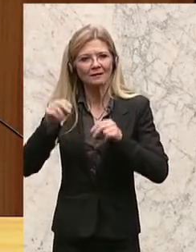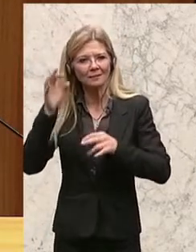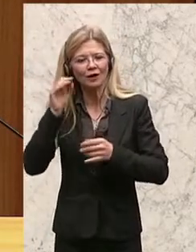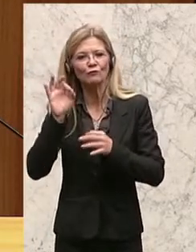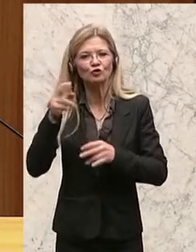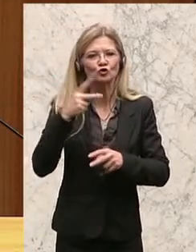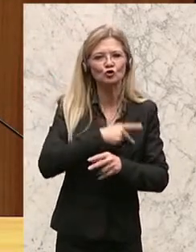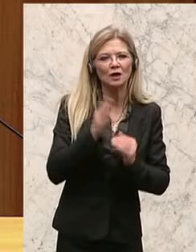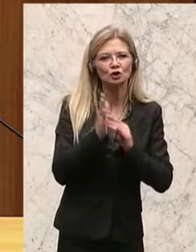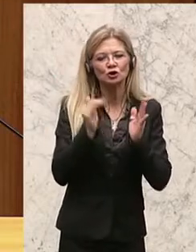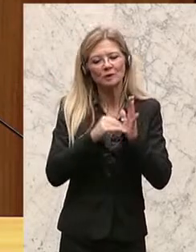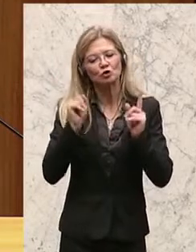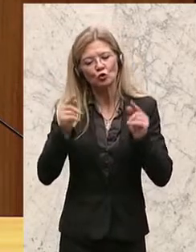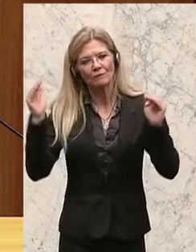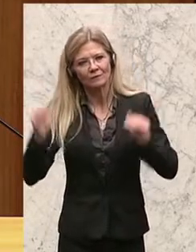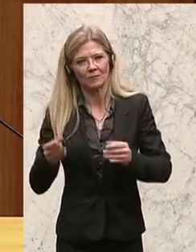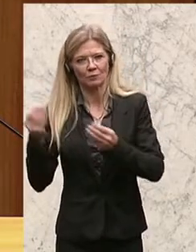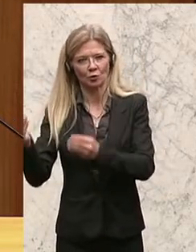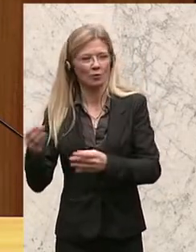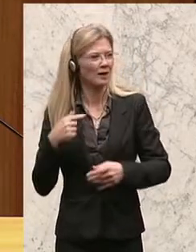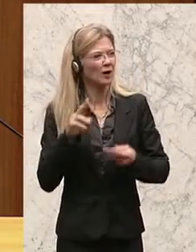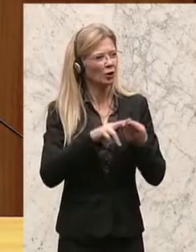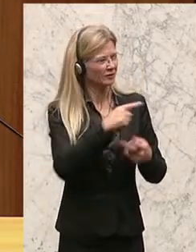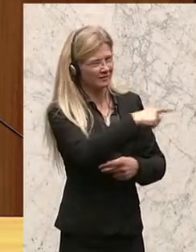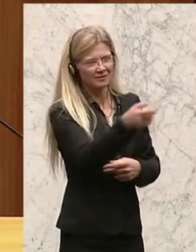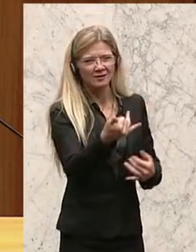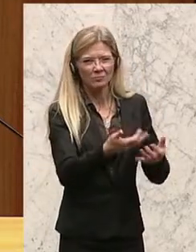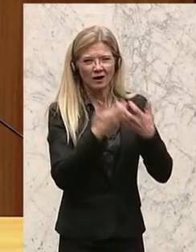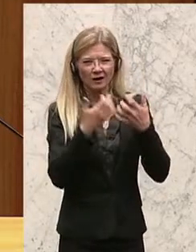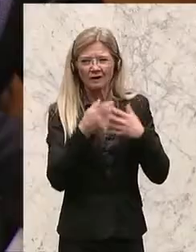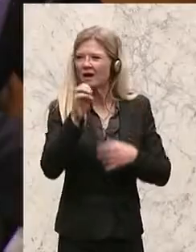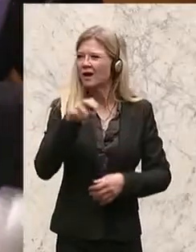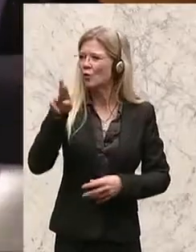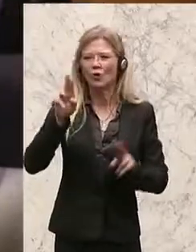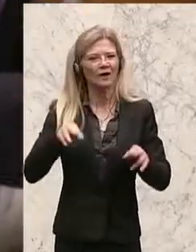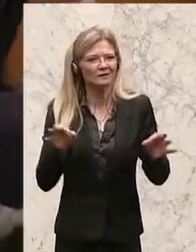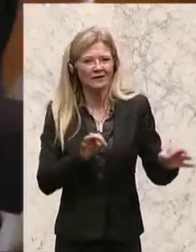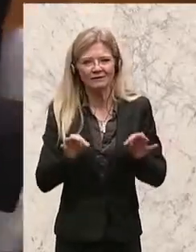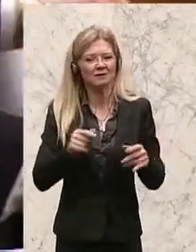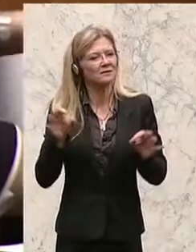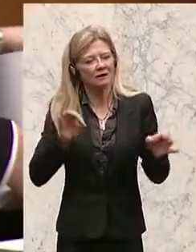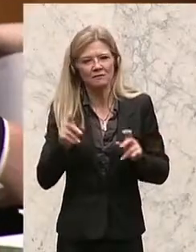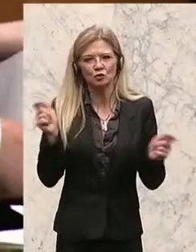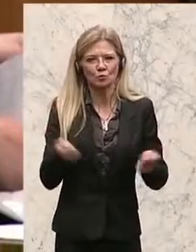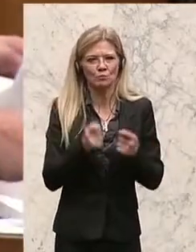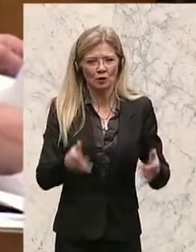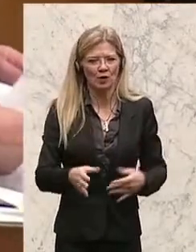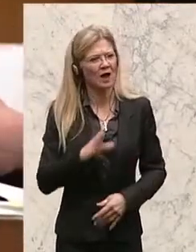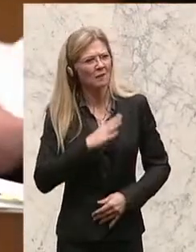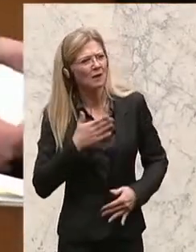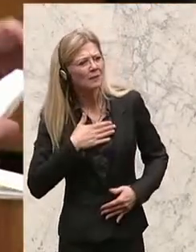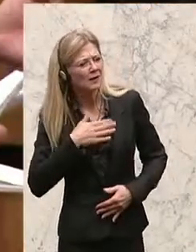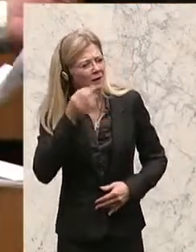uns dann erklären, das geht alles nicht EU-rechtlich, völlig unhaltbar, unmöglich. Meine Damen und Herren, offensichtlich sind sie